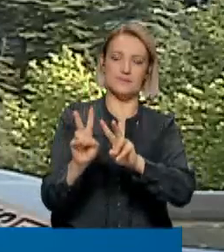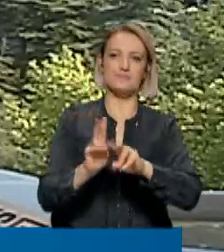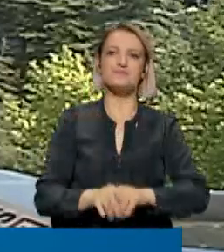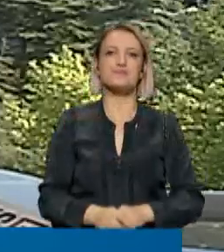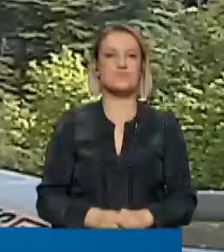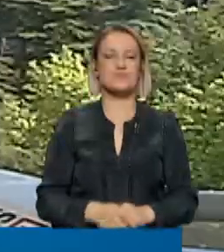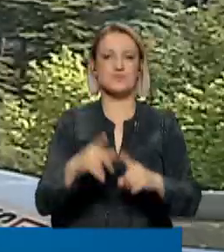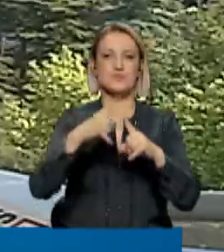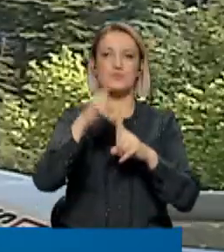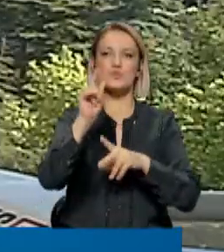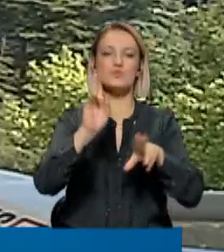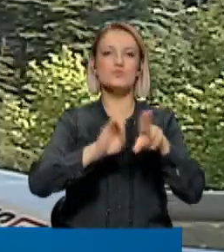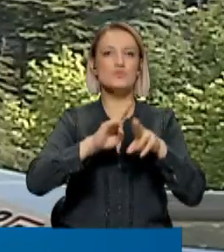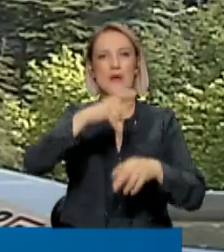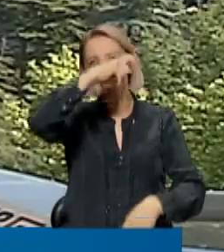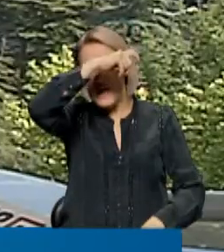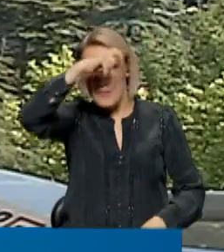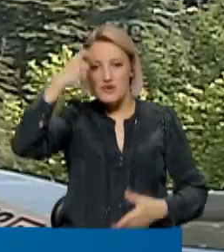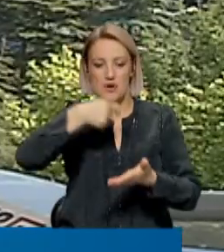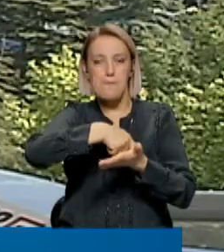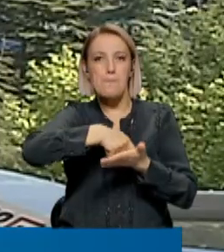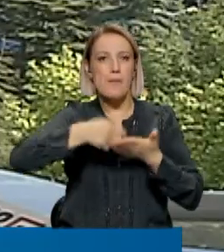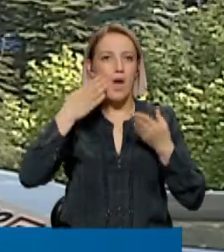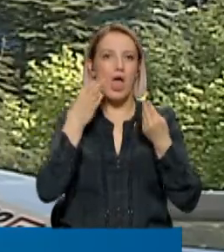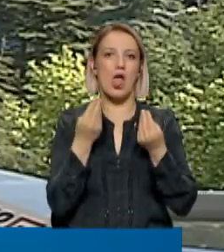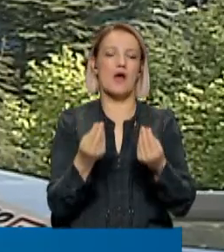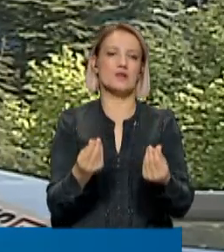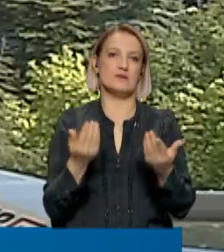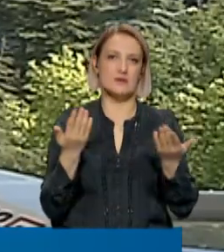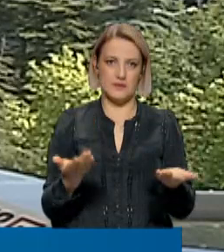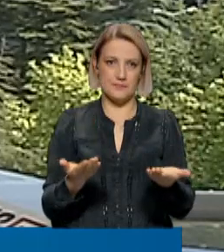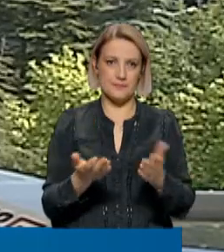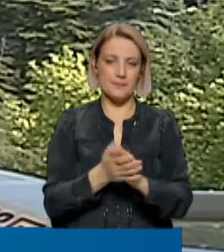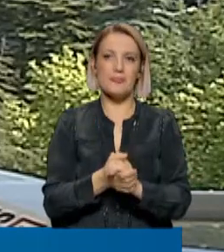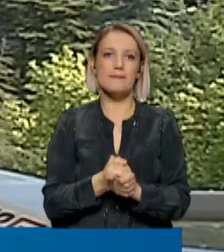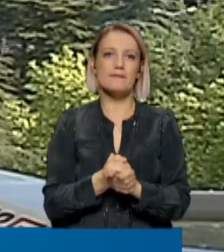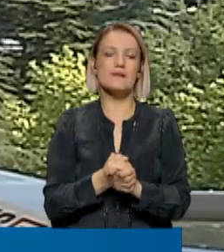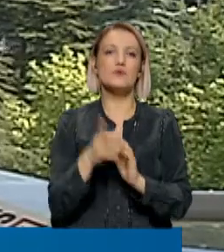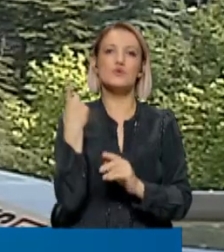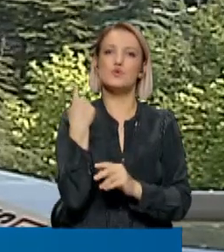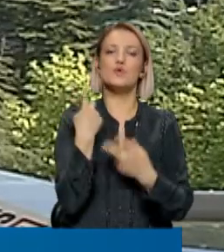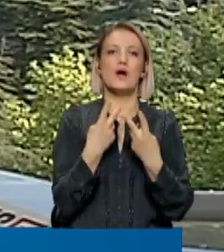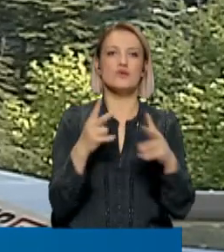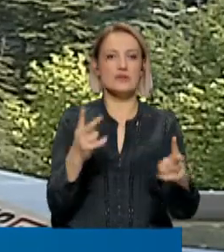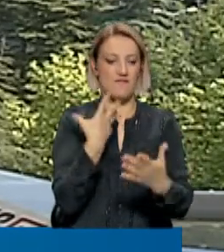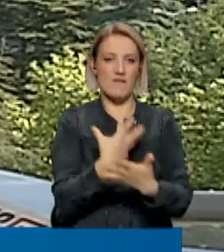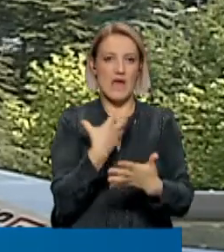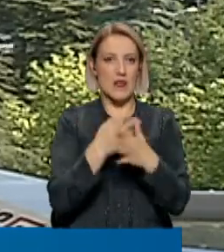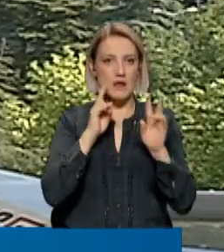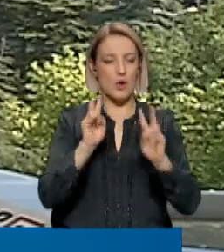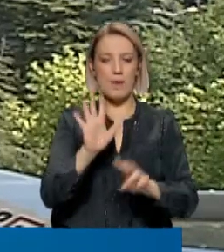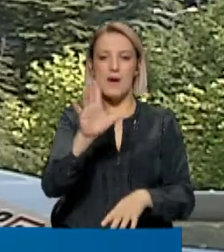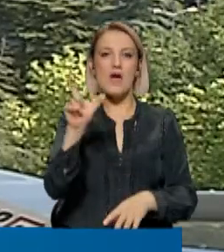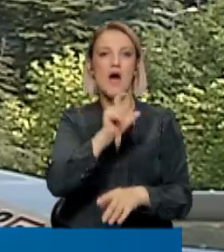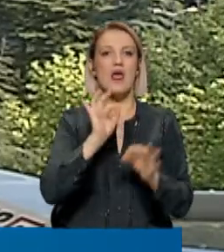gelsin TÜİK. Emekçinin maaşı eridi. Bir başka haberdi, onu da aktaralım. Dün açıklanan verilere göre 5